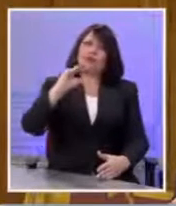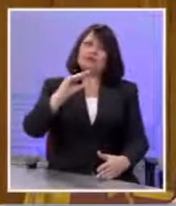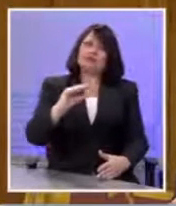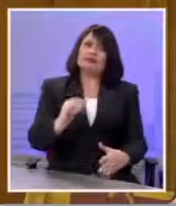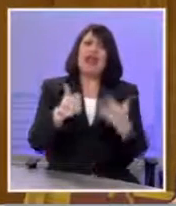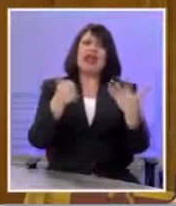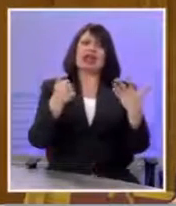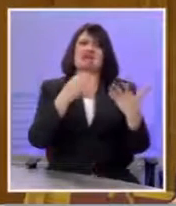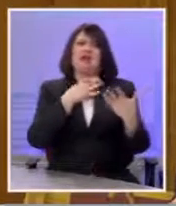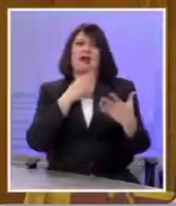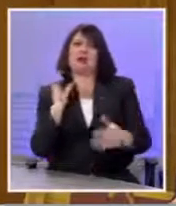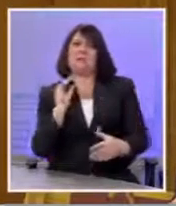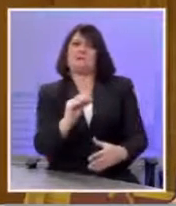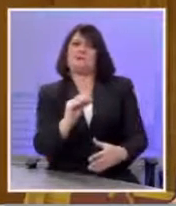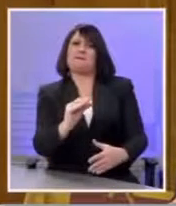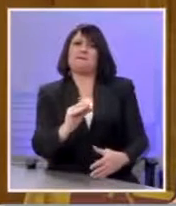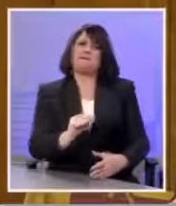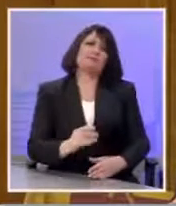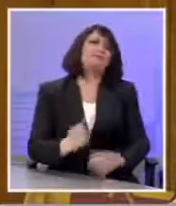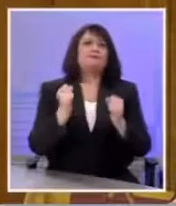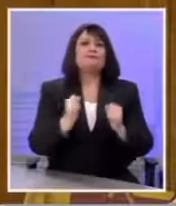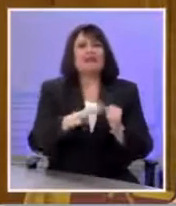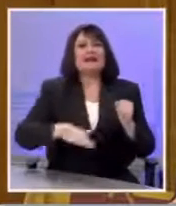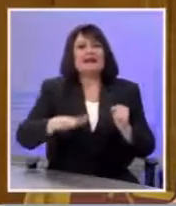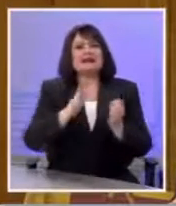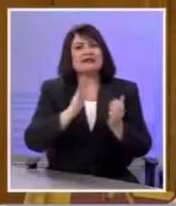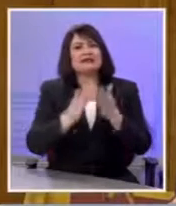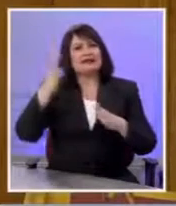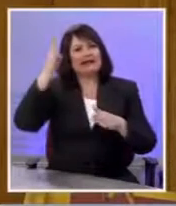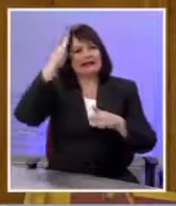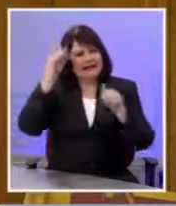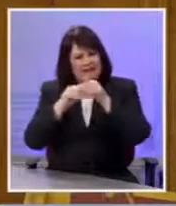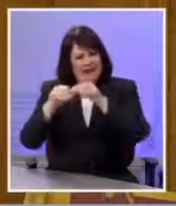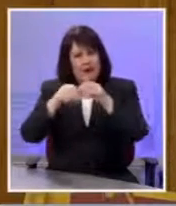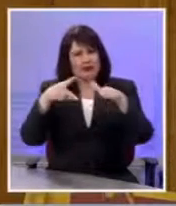έλεγαν. Ποια είναι η κατάσταση μετά την ανακεφαλοποίηση των τραπεζών?